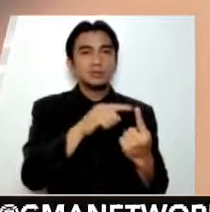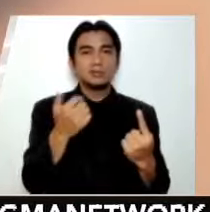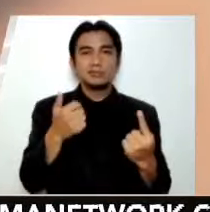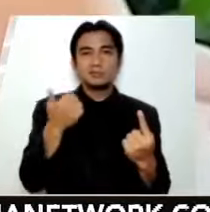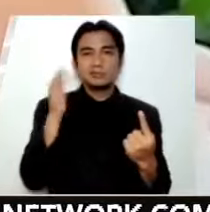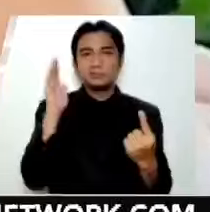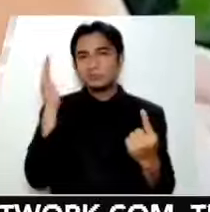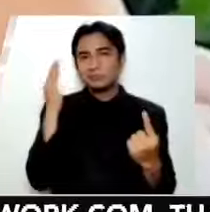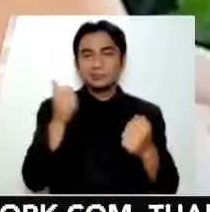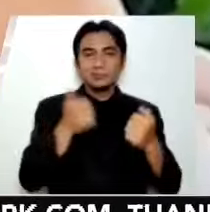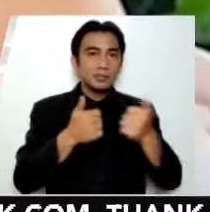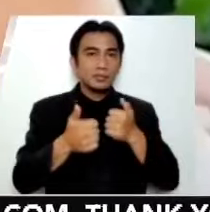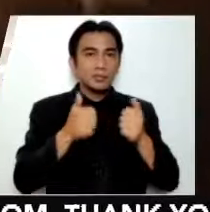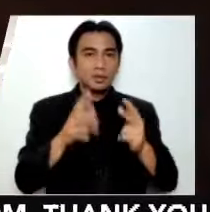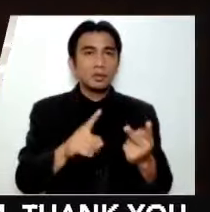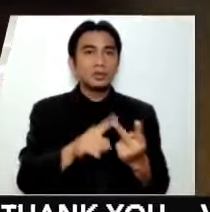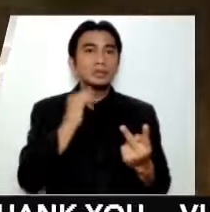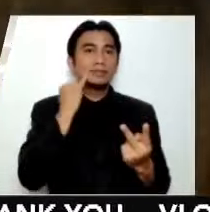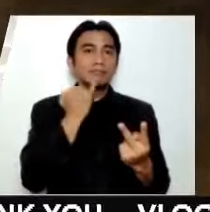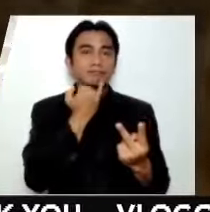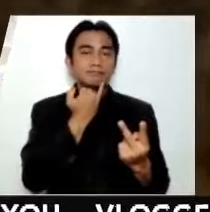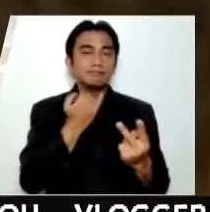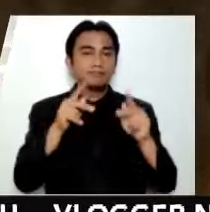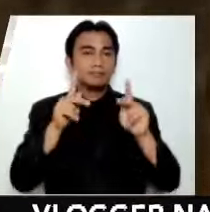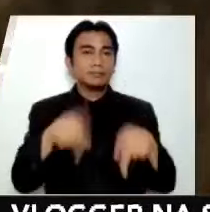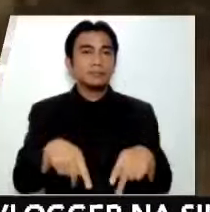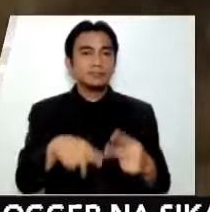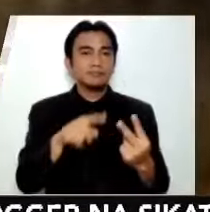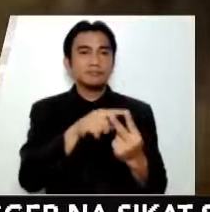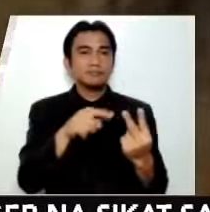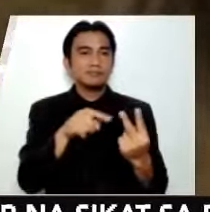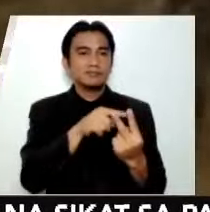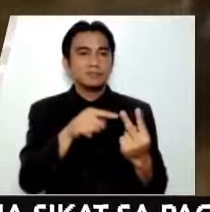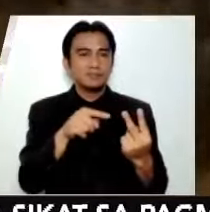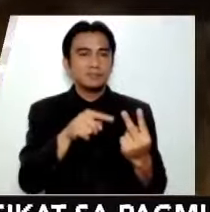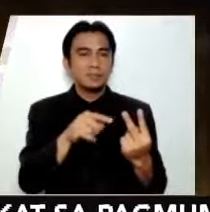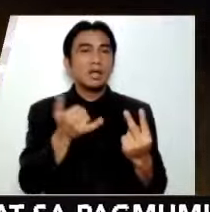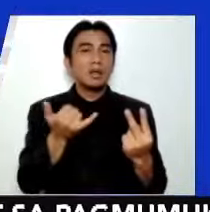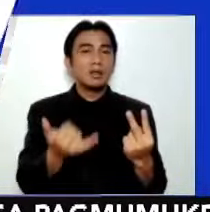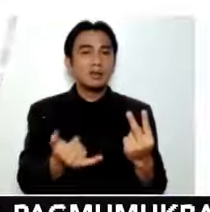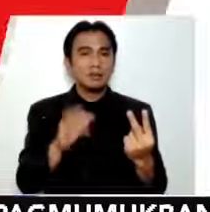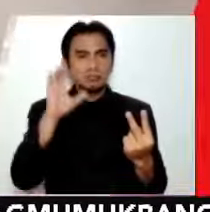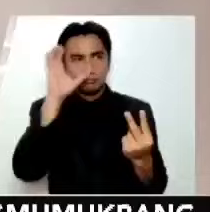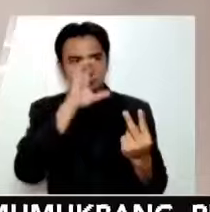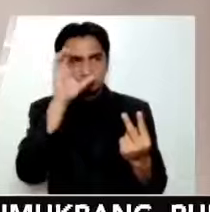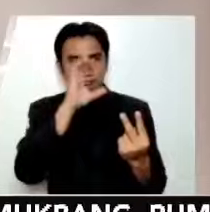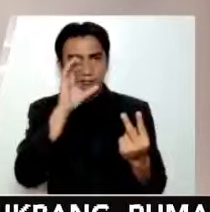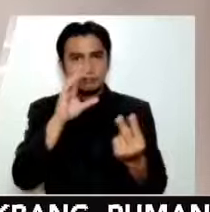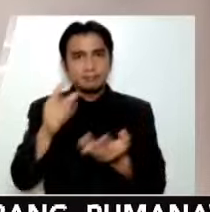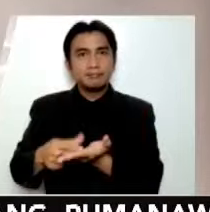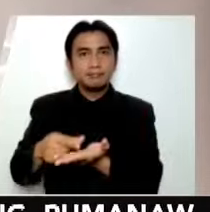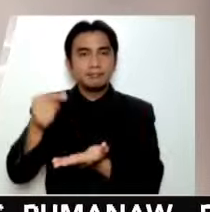national na si Yitzhak Cohen, pinag-aaralan ng Capastarlac Bureau of Fire Protection.